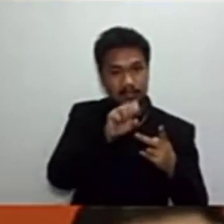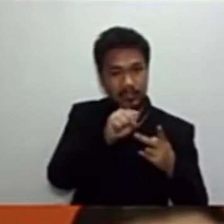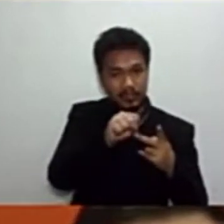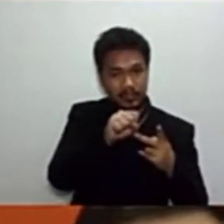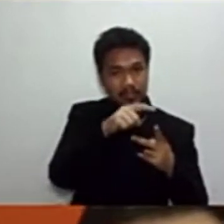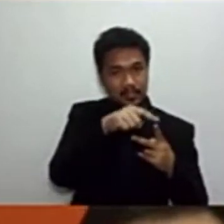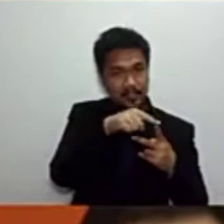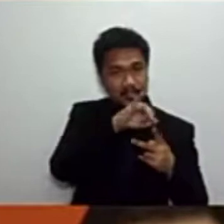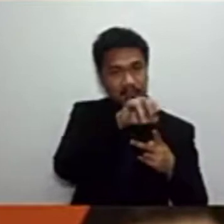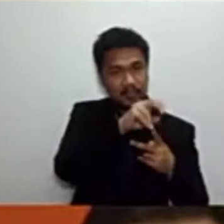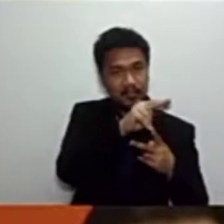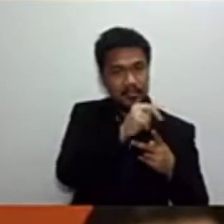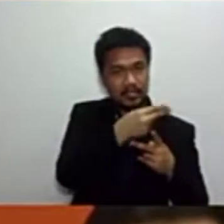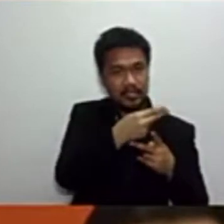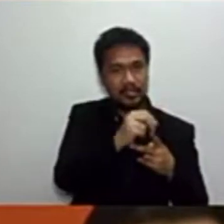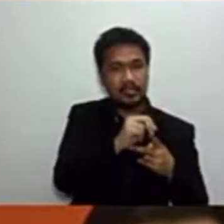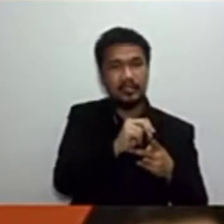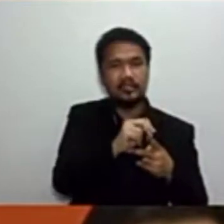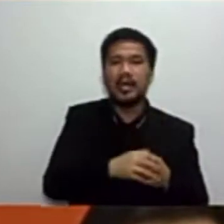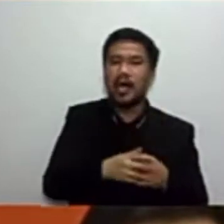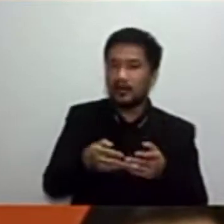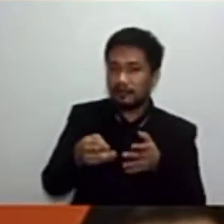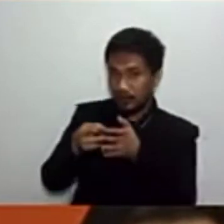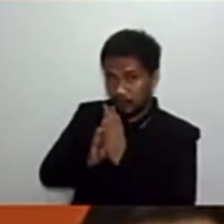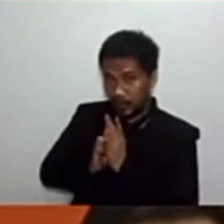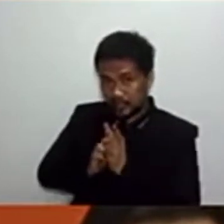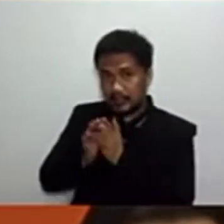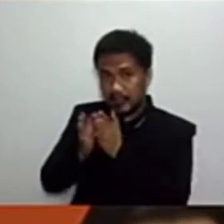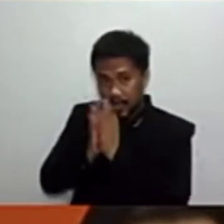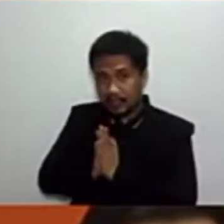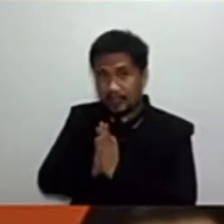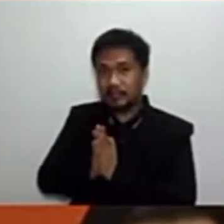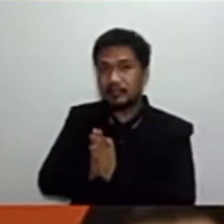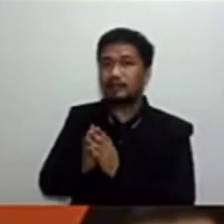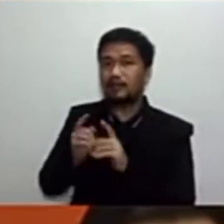Juan. Sabi nila,